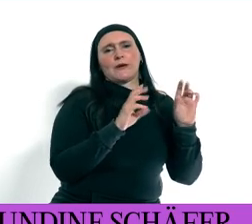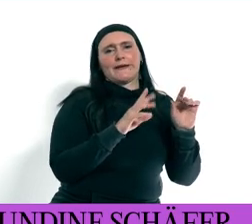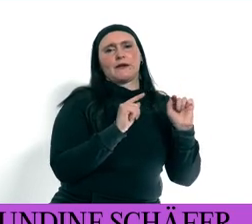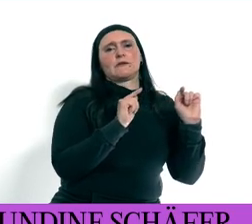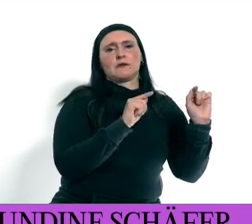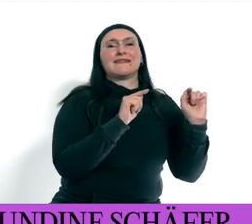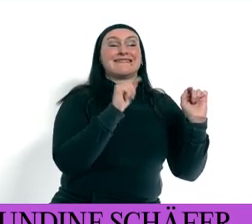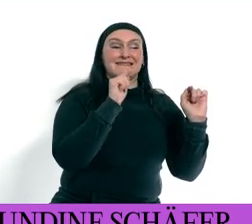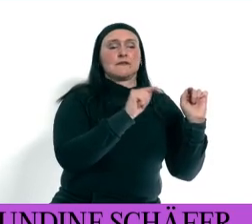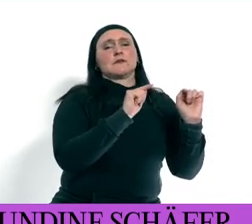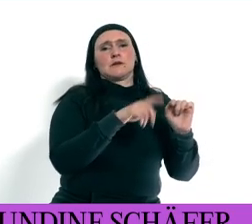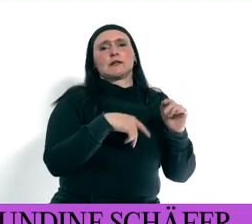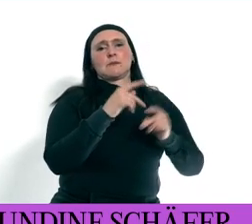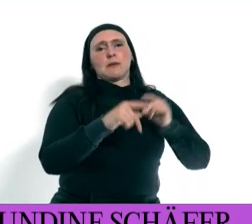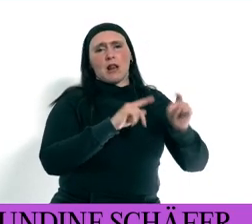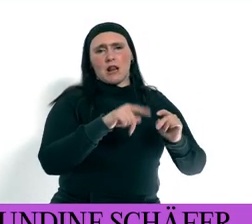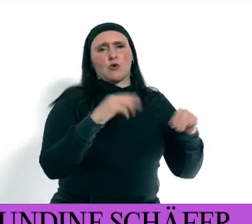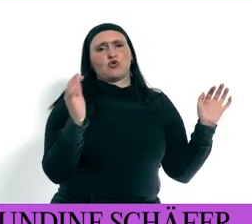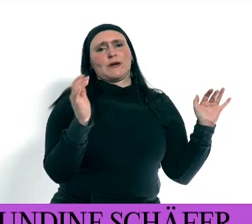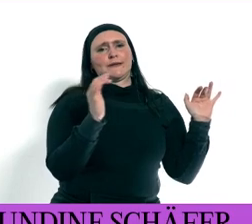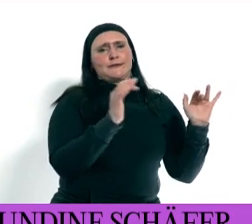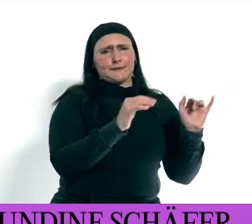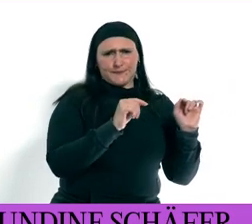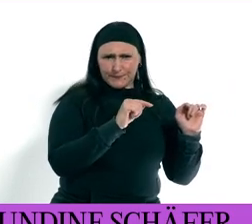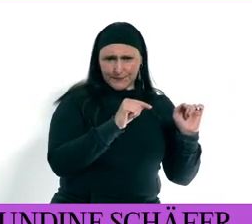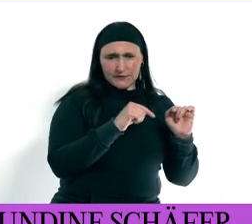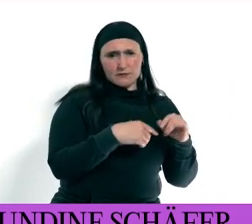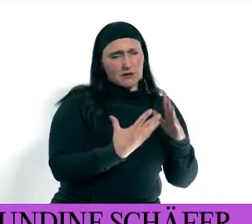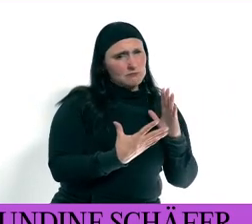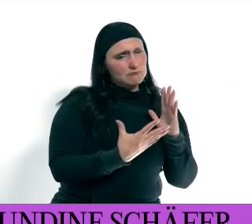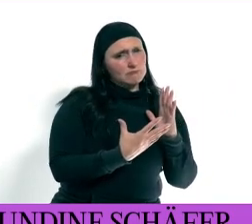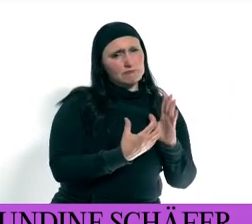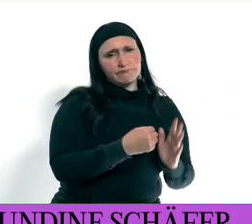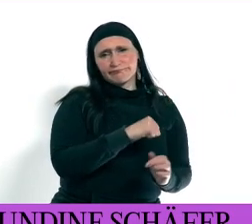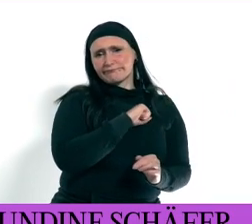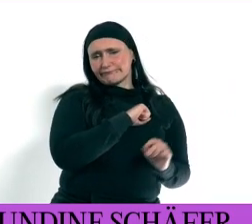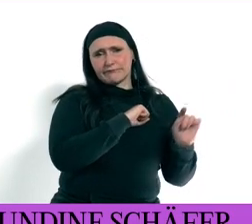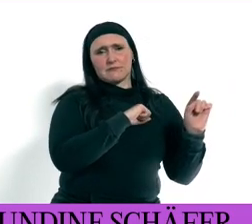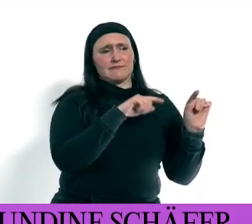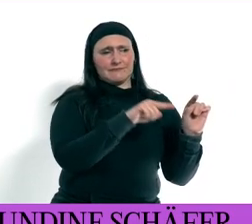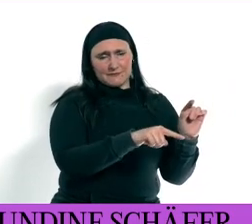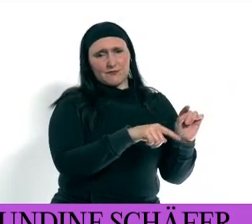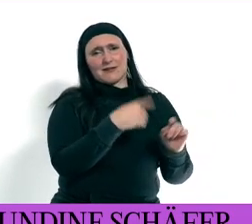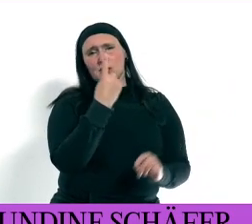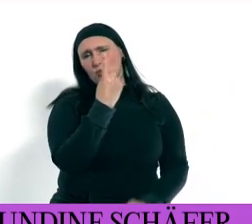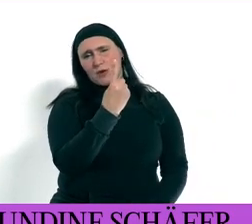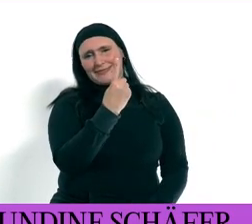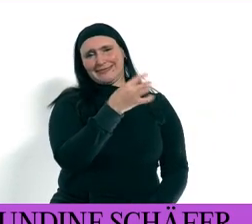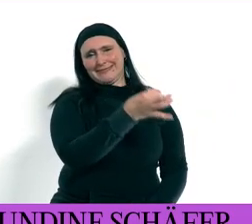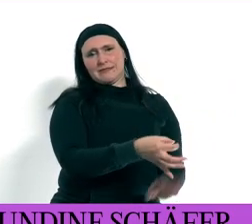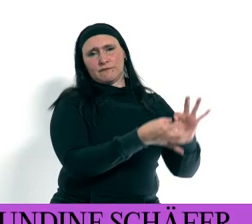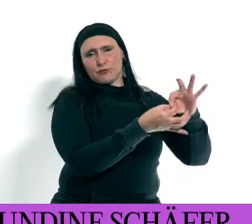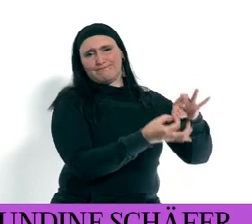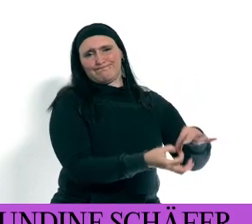ist, dass alle in die Stadt ziehen und dort etwas realisieren, aber gleichzeitig auch ein Zuhause haben,